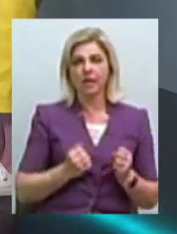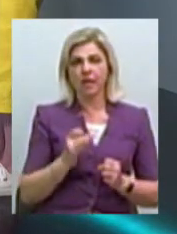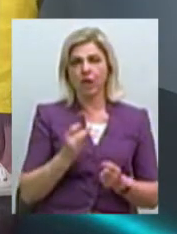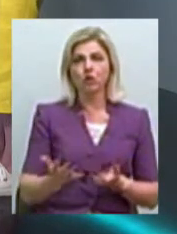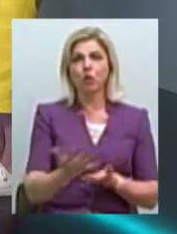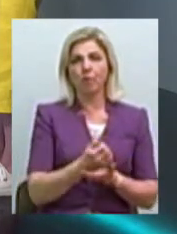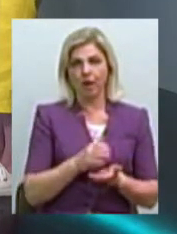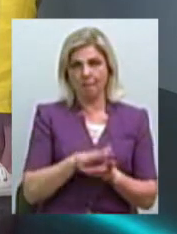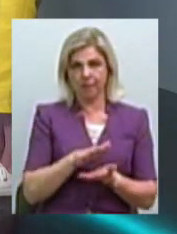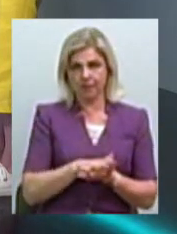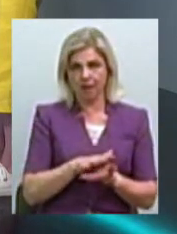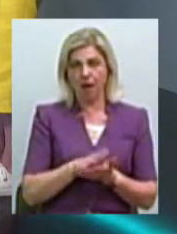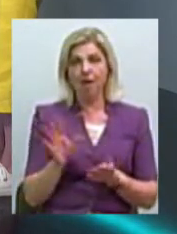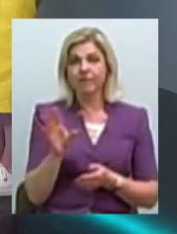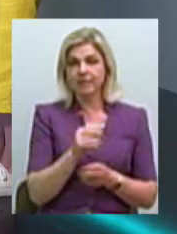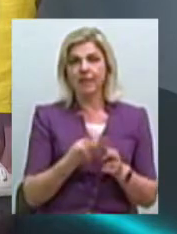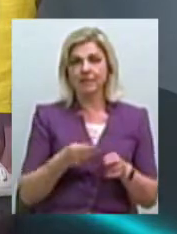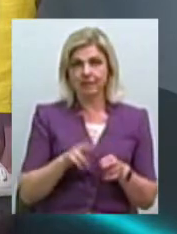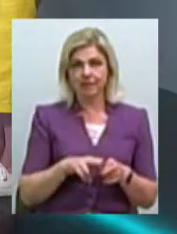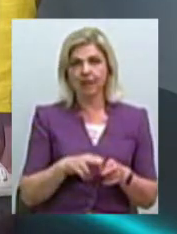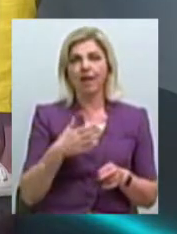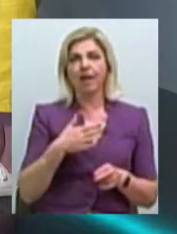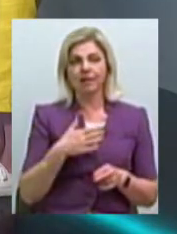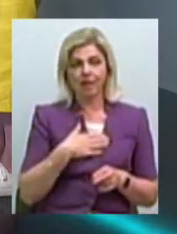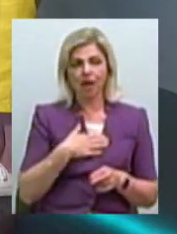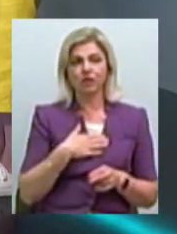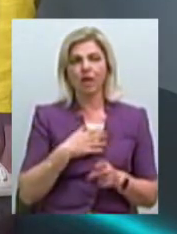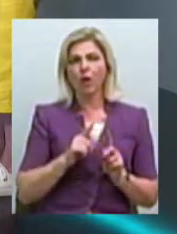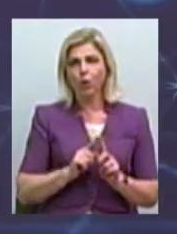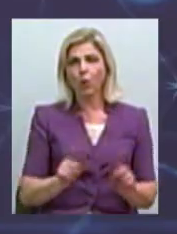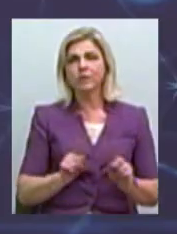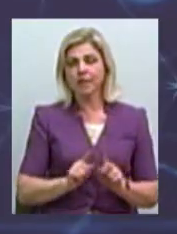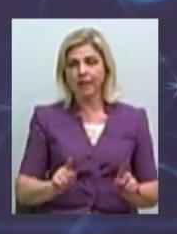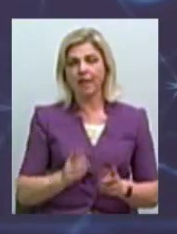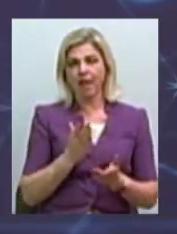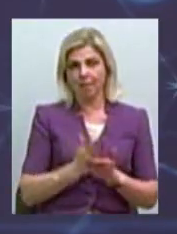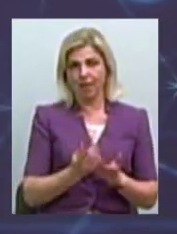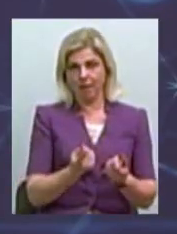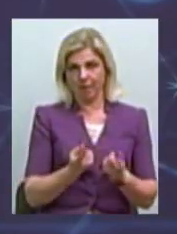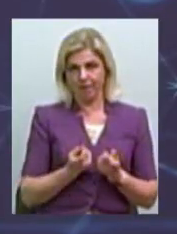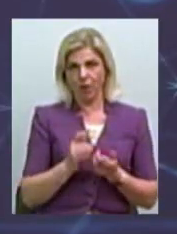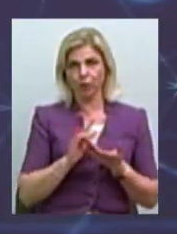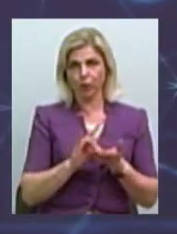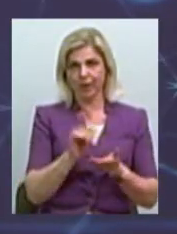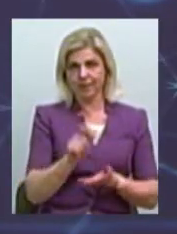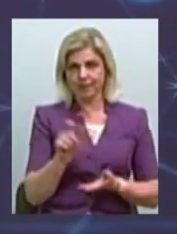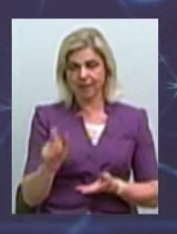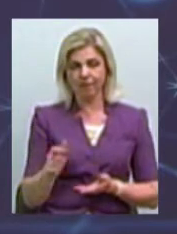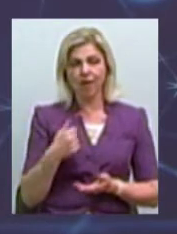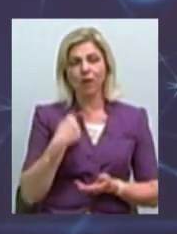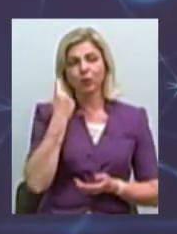сміття. Це все наші якісь родзинки, які мають приваблювати туристів, і мені здається,